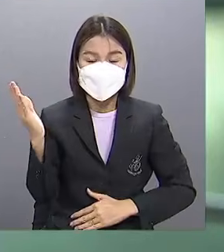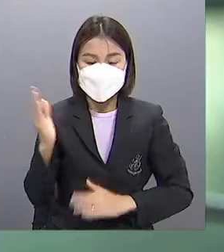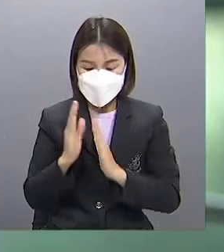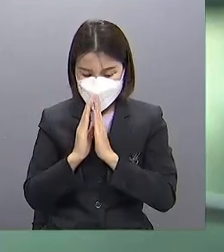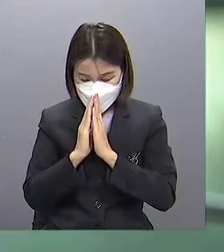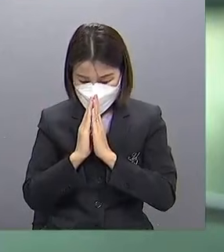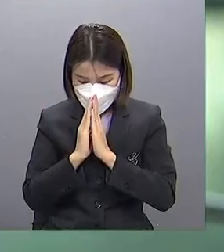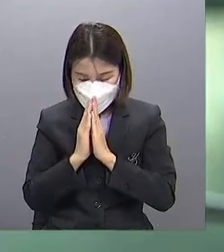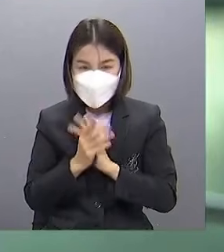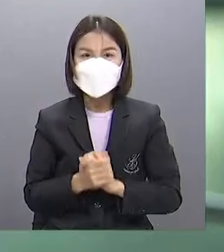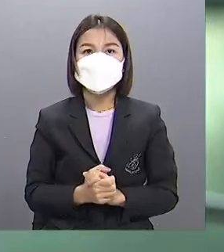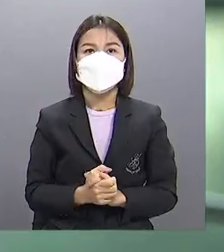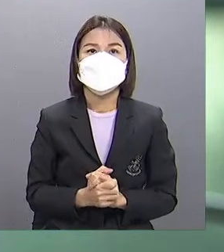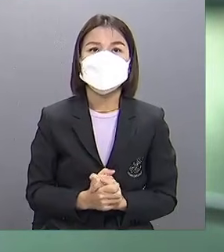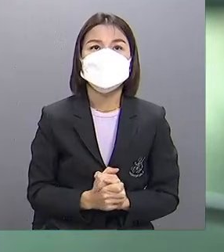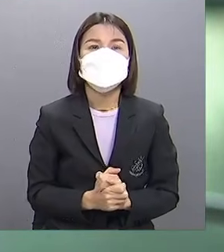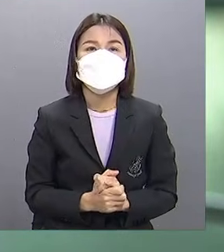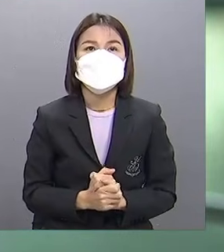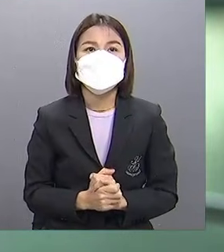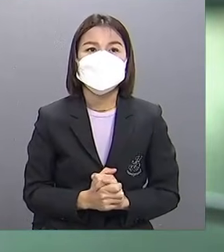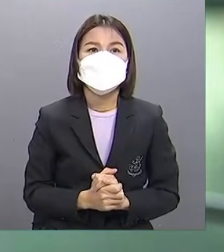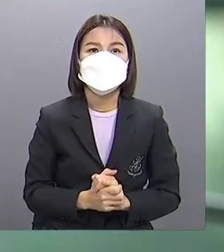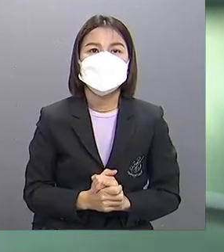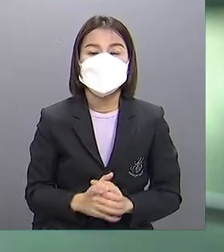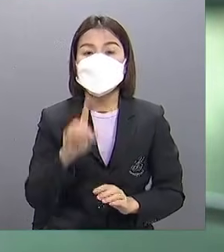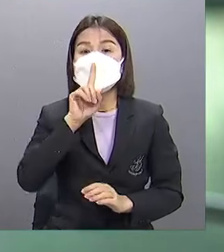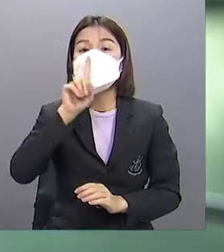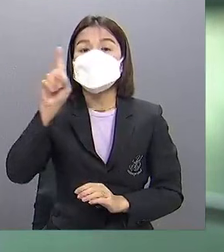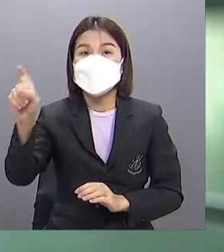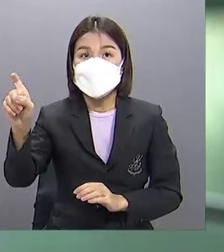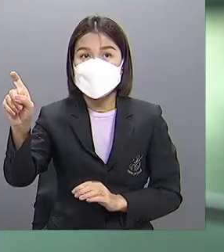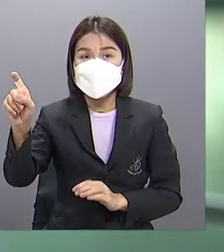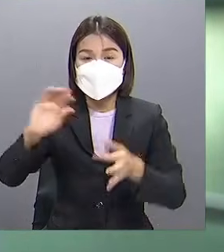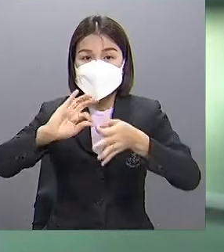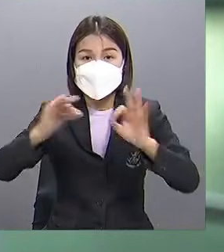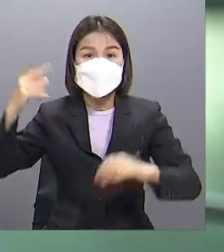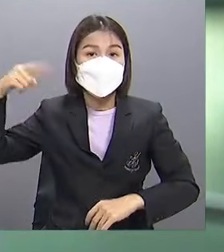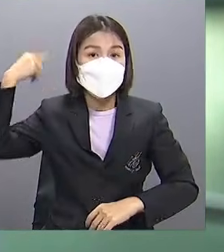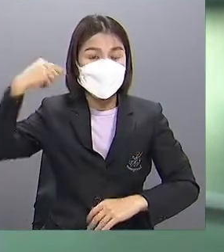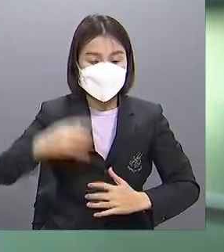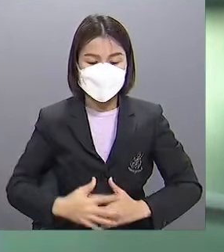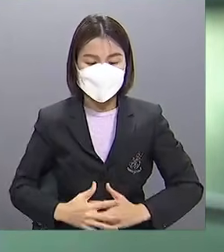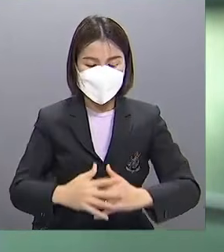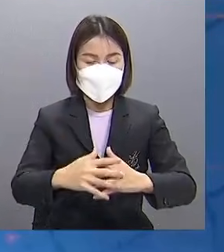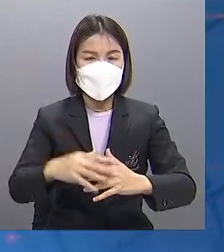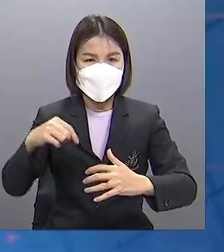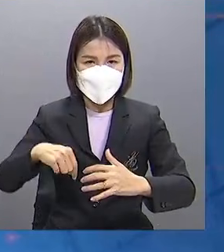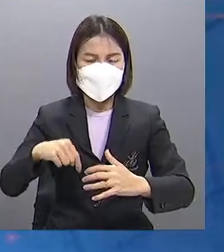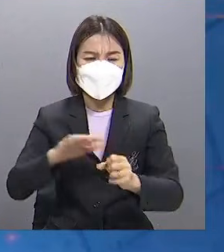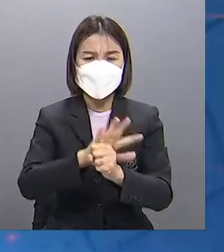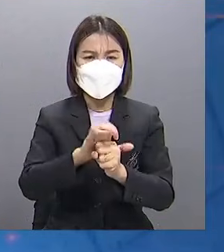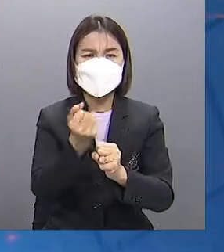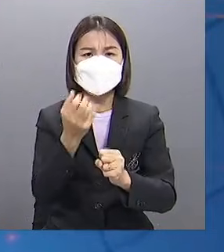ค่ะคุณหมอคะเดี๋ยวเช้านี้ขออนุญาตเรียนถามนะคะถึงเรื่องของผู้หญิงตั้งครรภ์ที่ตั้งครรภ์ในช่วงโควิด19ช่